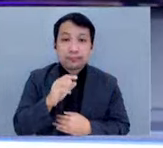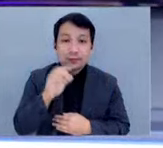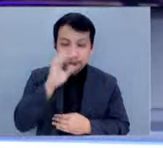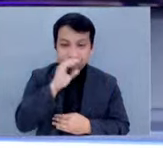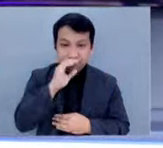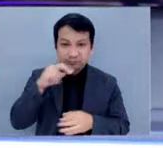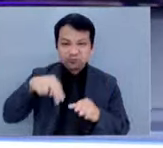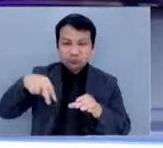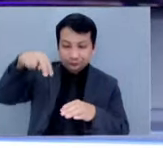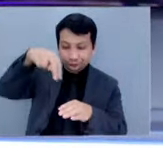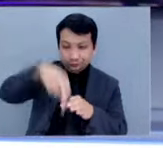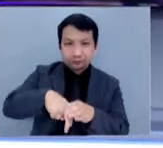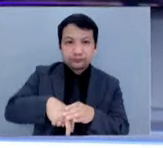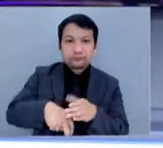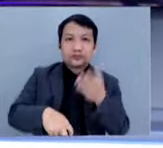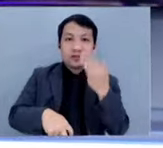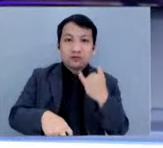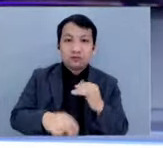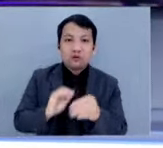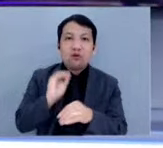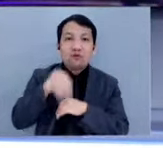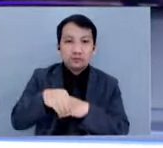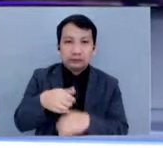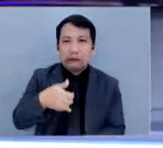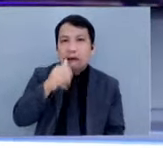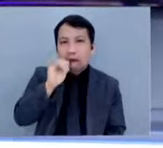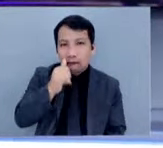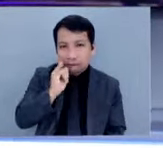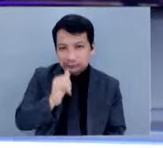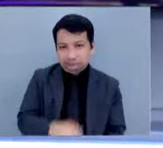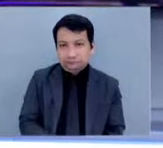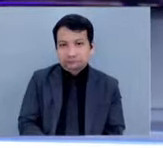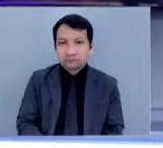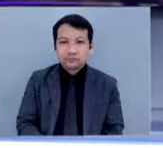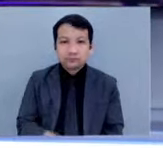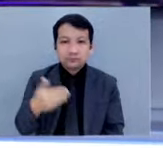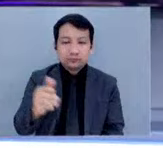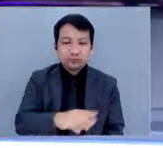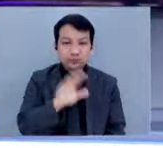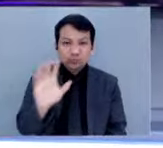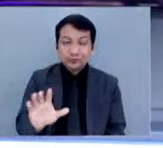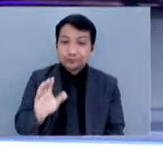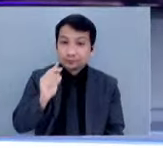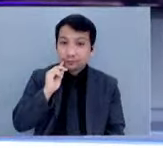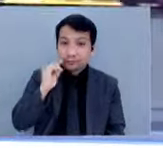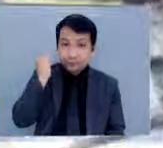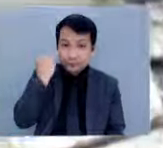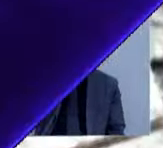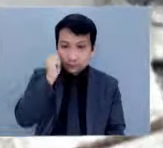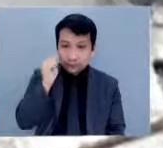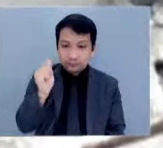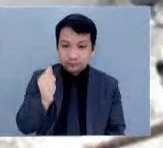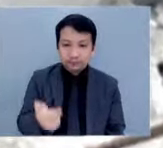siya dahil sa sobrang kalasingan. Nasa frontline ng balitang yan, si John Aroa.